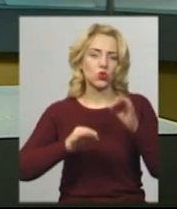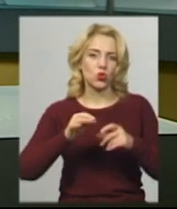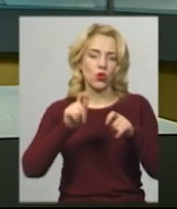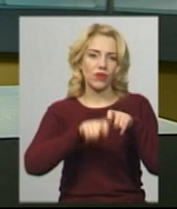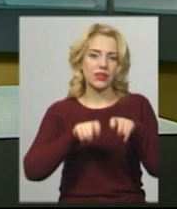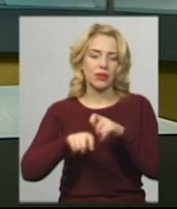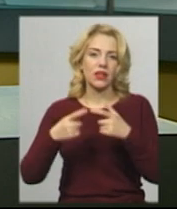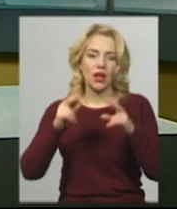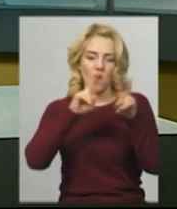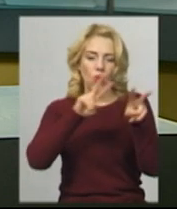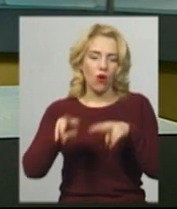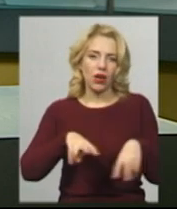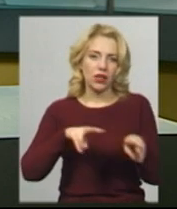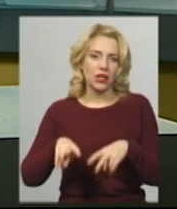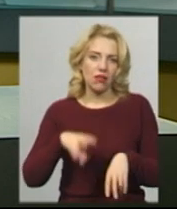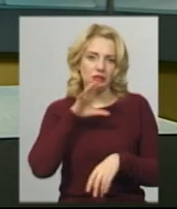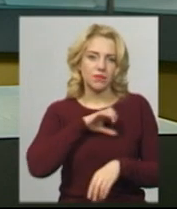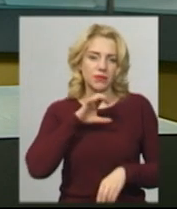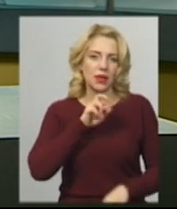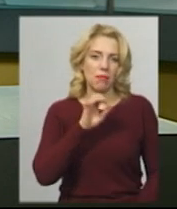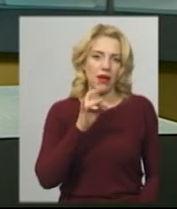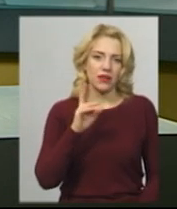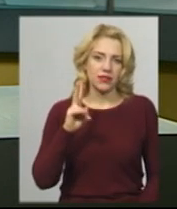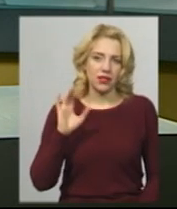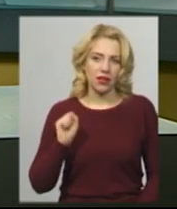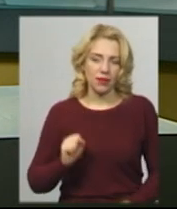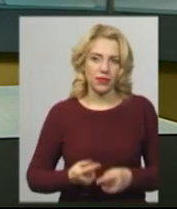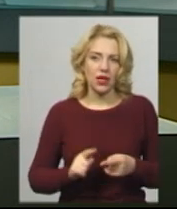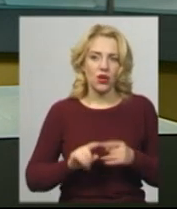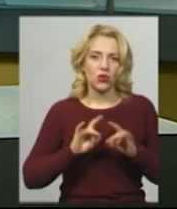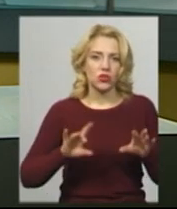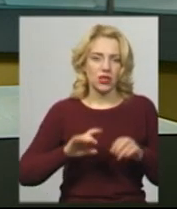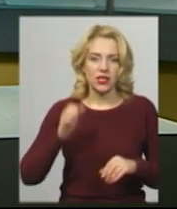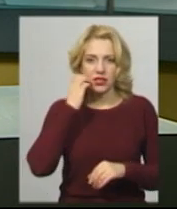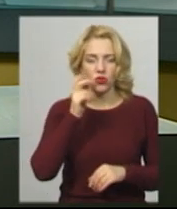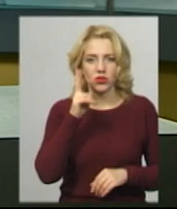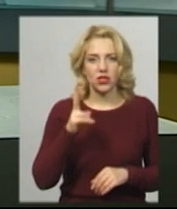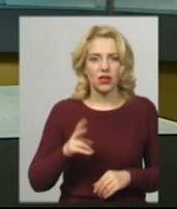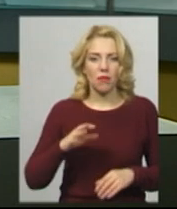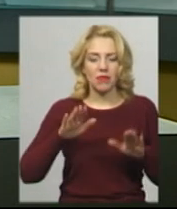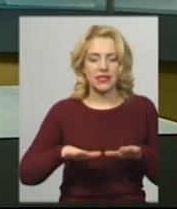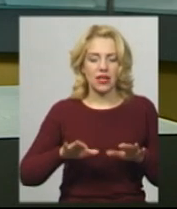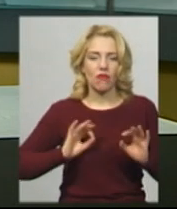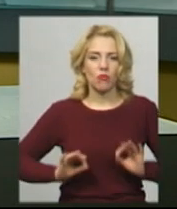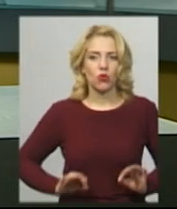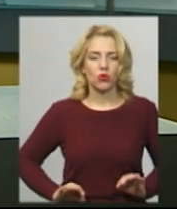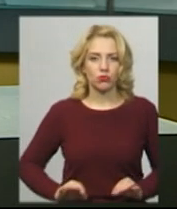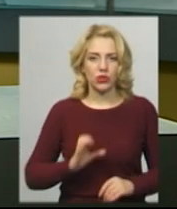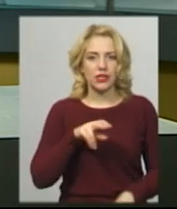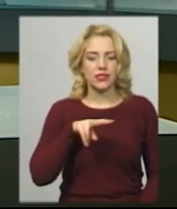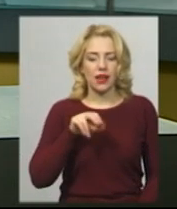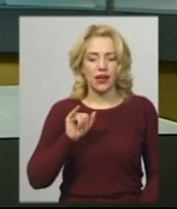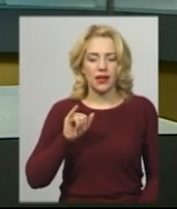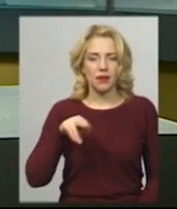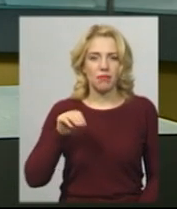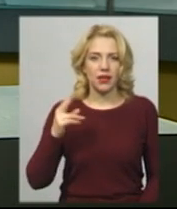оглядали пса Барсіка, отримали слідчі Хмельниччини. Про це каже керівник Старокостянтинівської місцевої прокуратури Василь Сліпець. За його